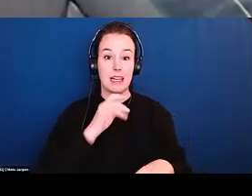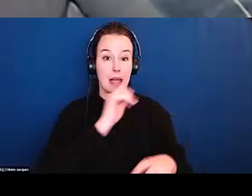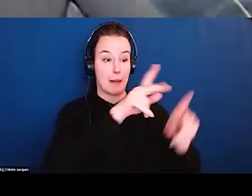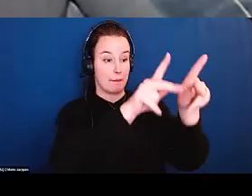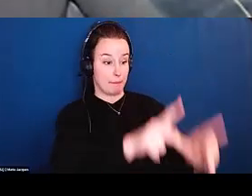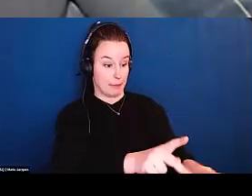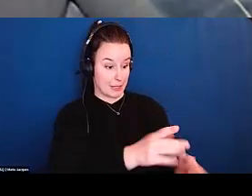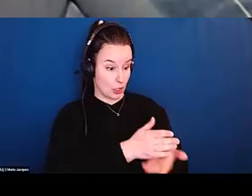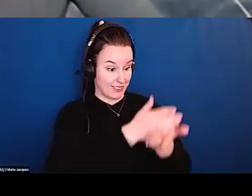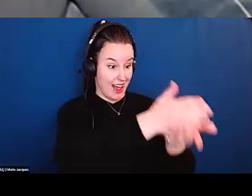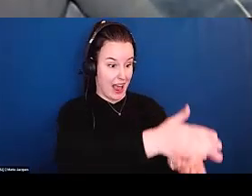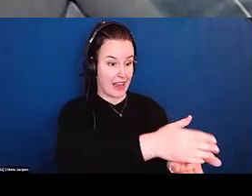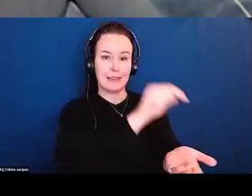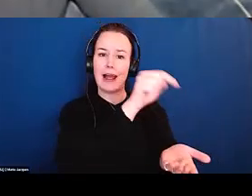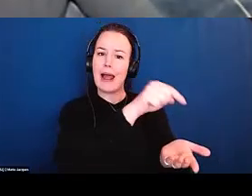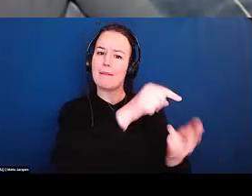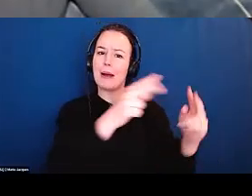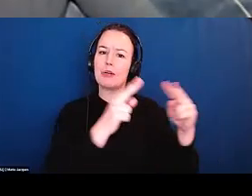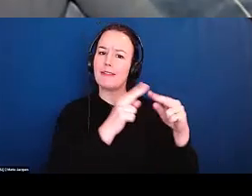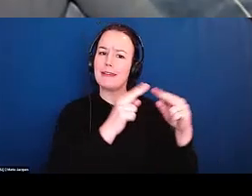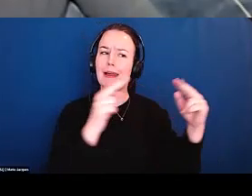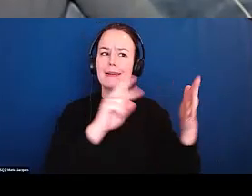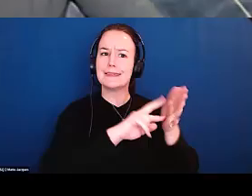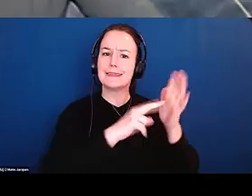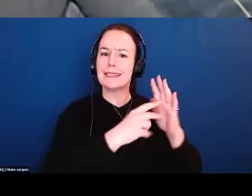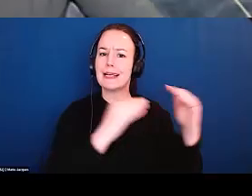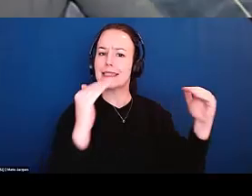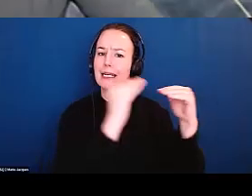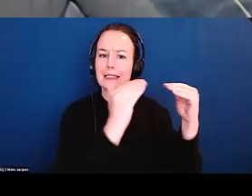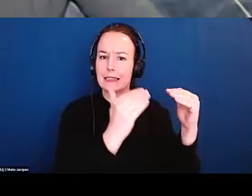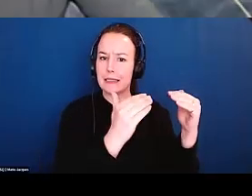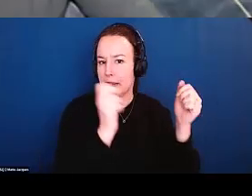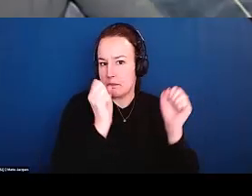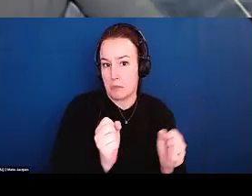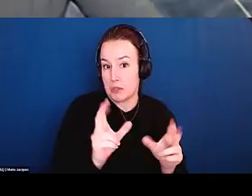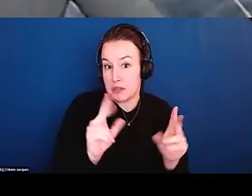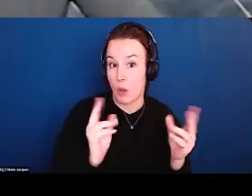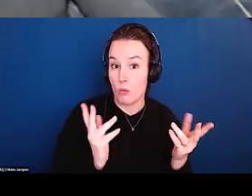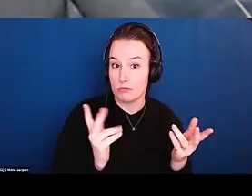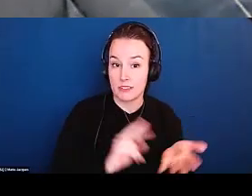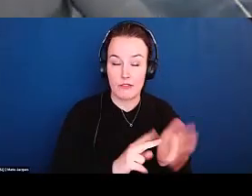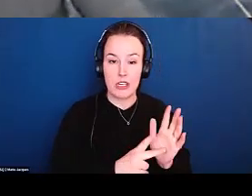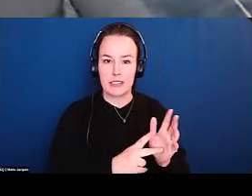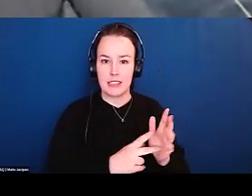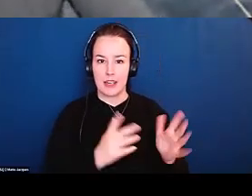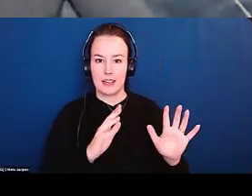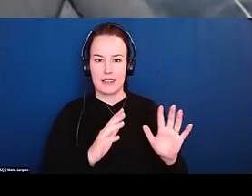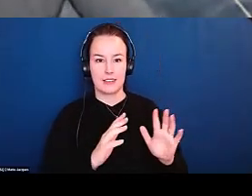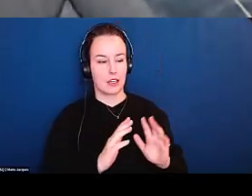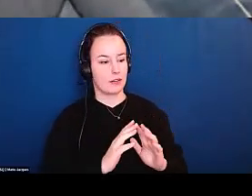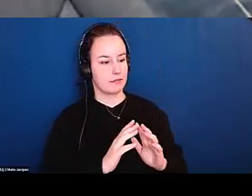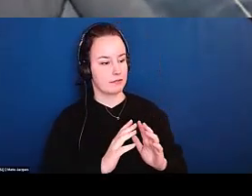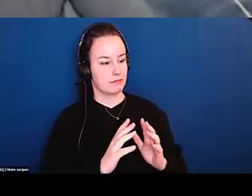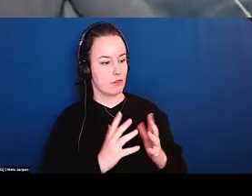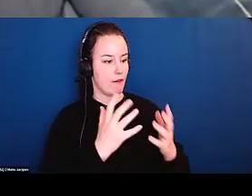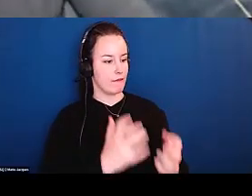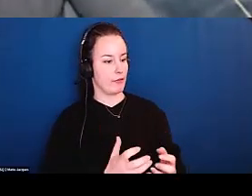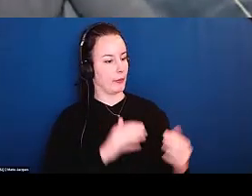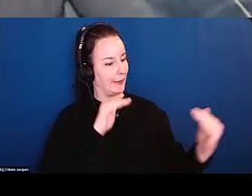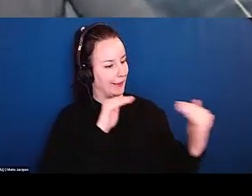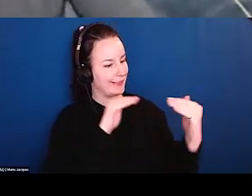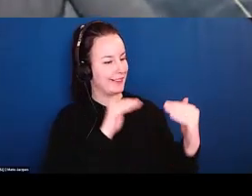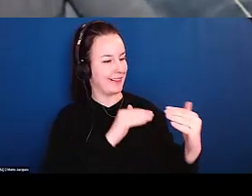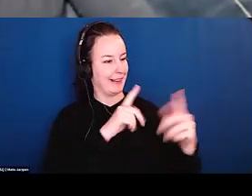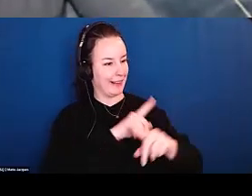l'équité non plus. Donc, comment est-ce qu'on peut forcément leur demander en fait d'avoir une approche